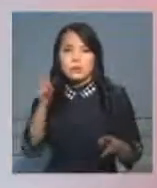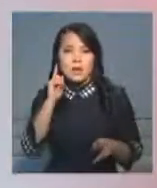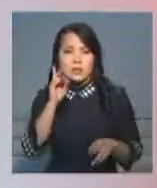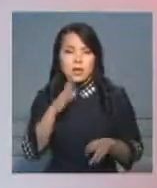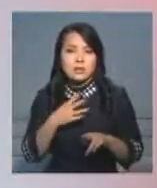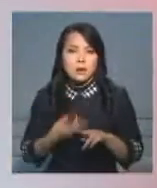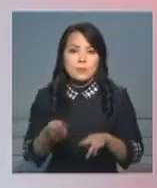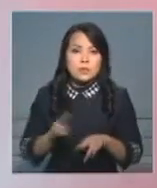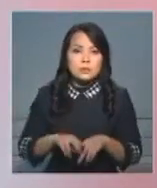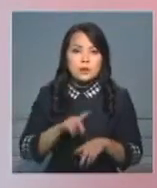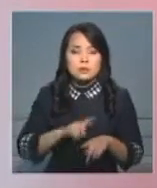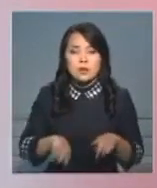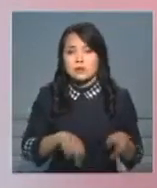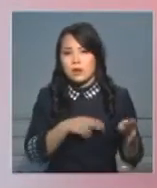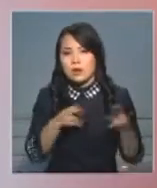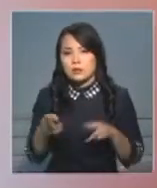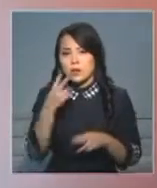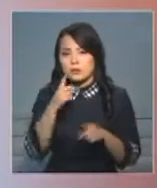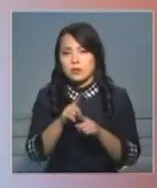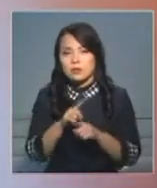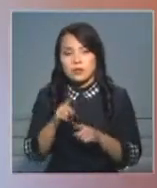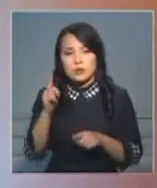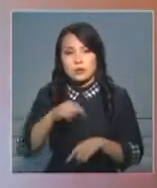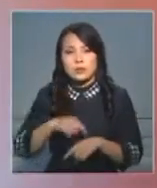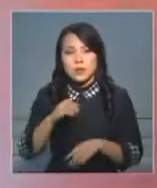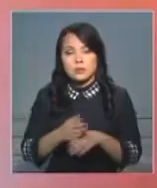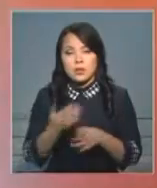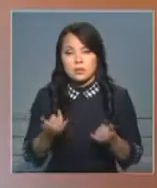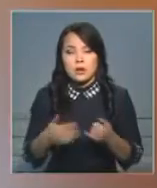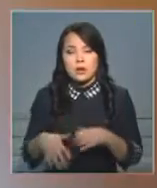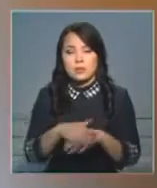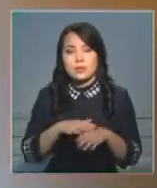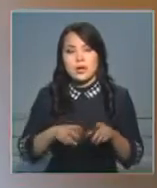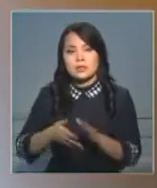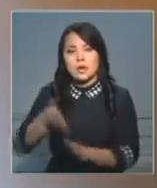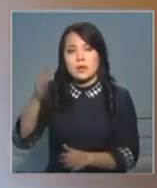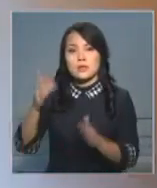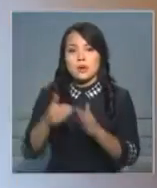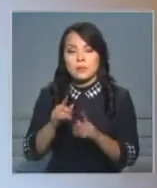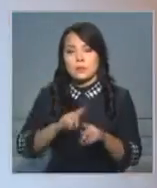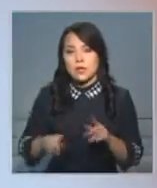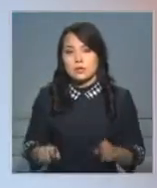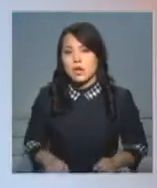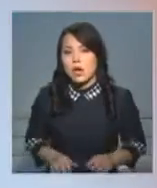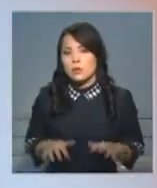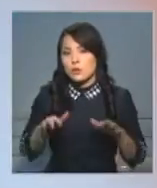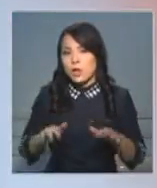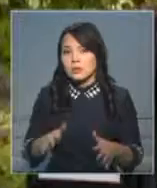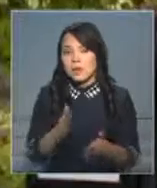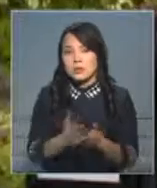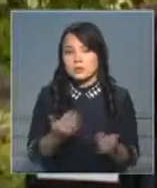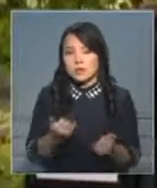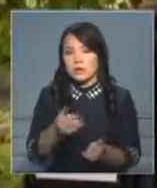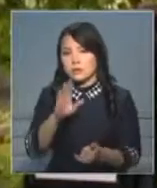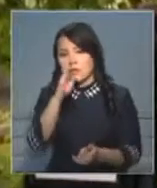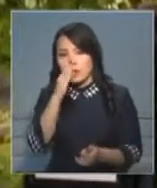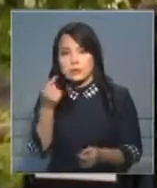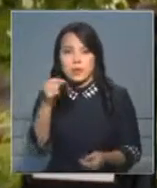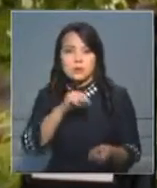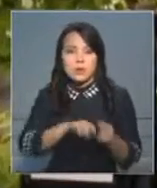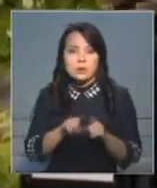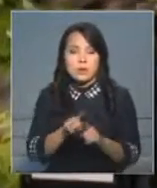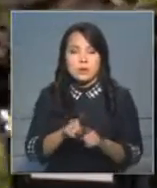Шлома Елюанды періштесі қаққан болар. Ол ғимараттан шыққан бетте шабуыл басталды. Қас пен көздің ортасында болған